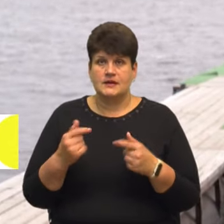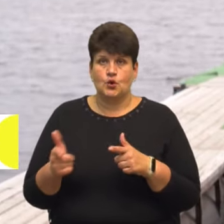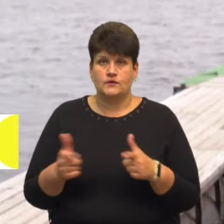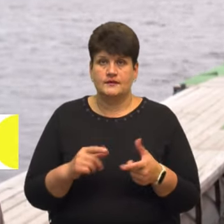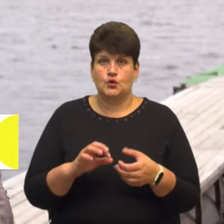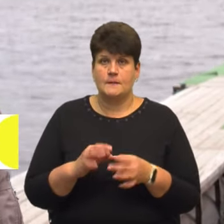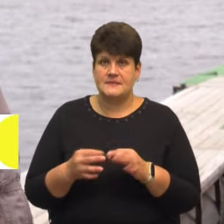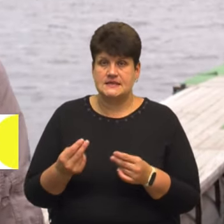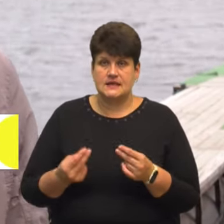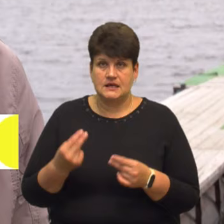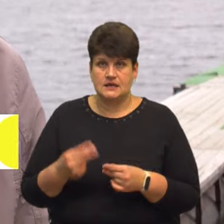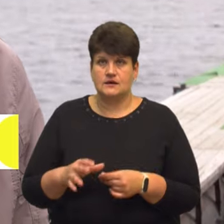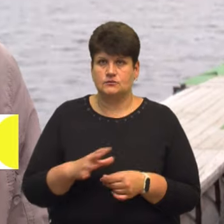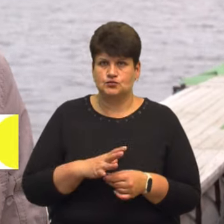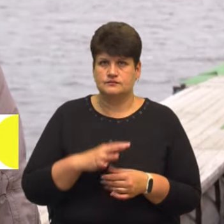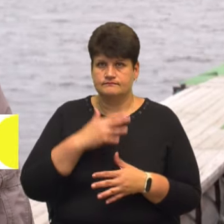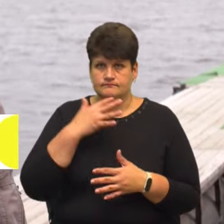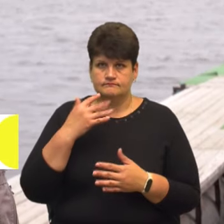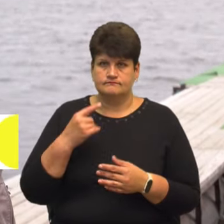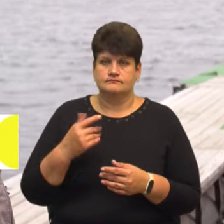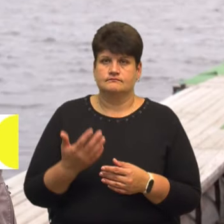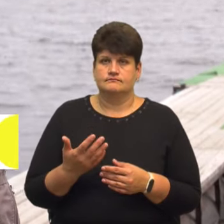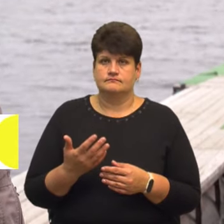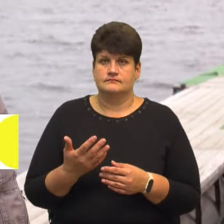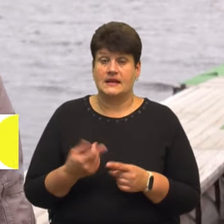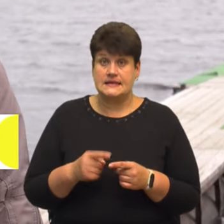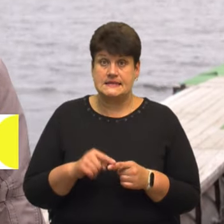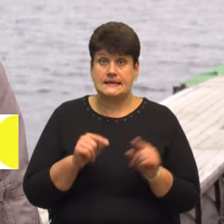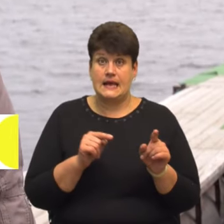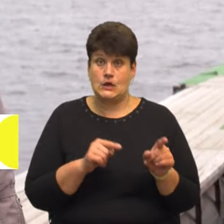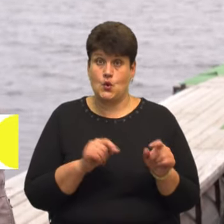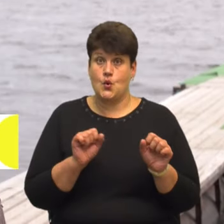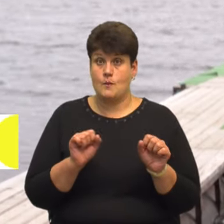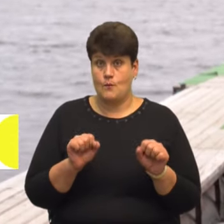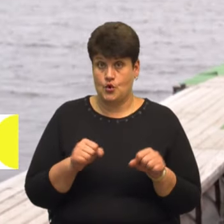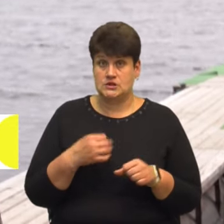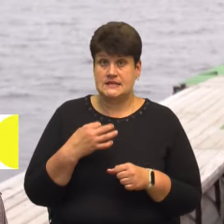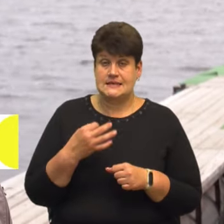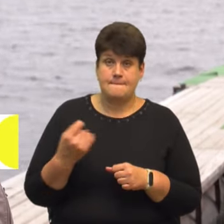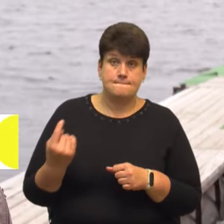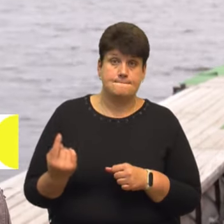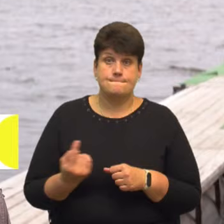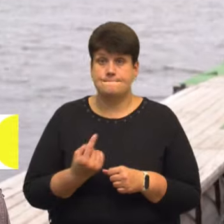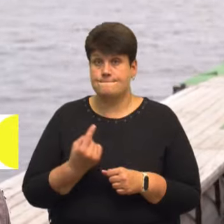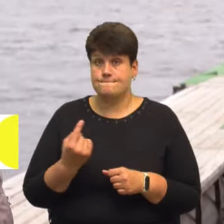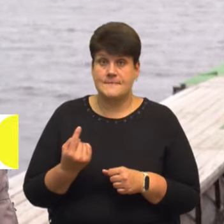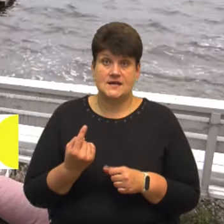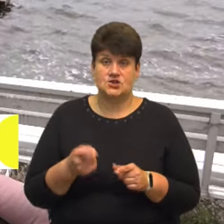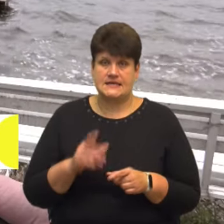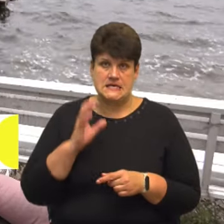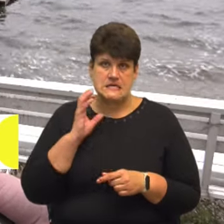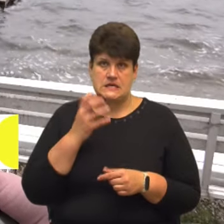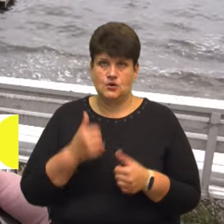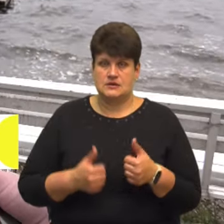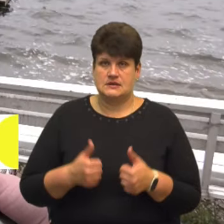пройшли не один Олімпійський цикл і це для нього можна сказати найперші такі найсерйозніші змагання